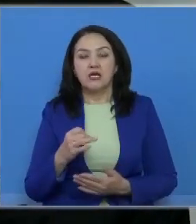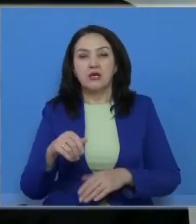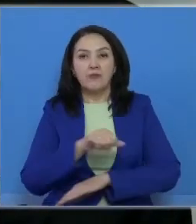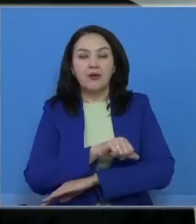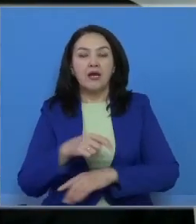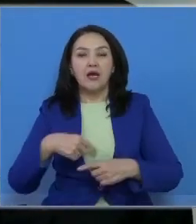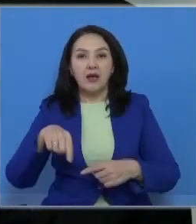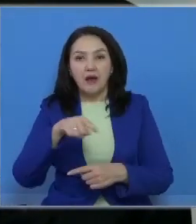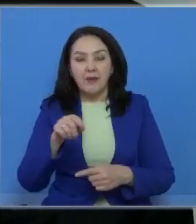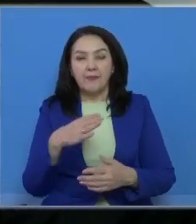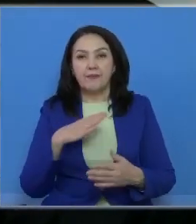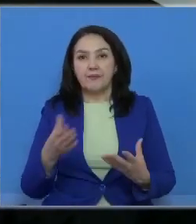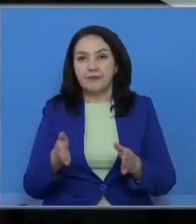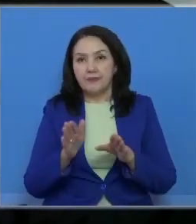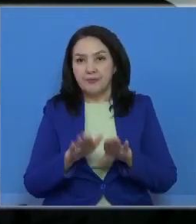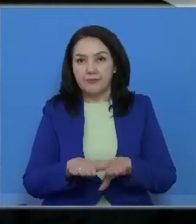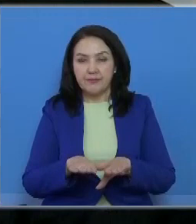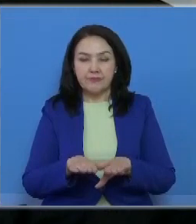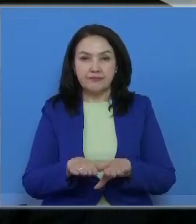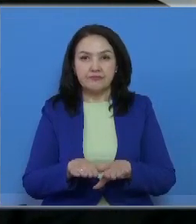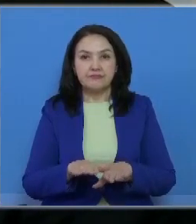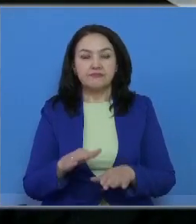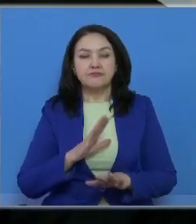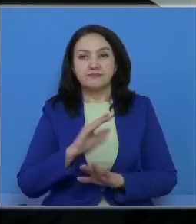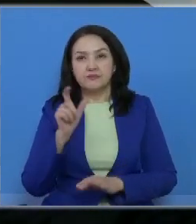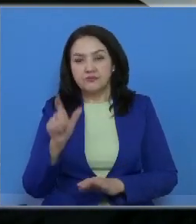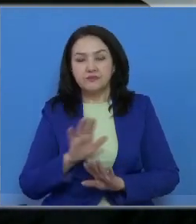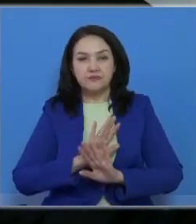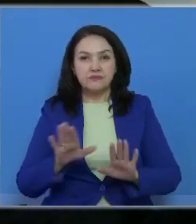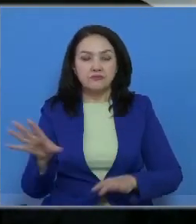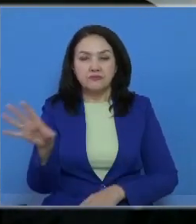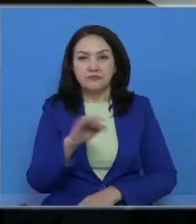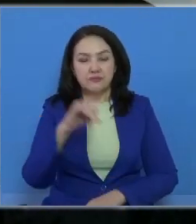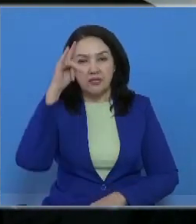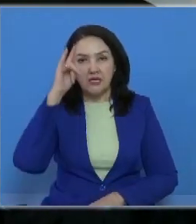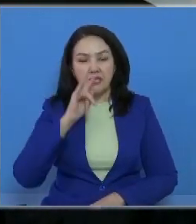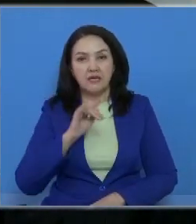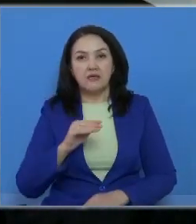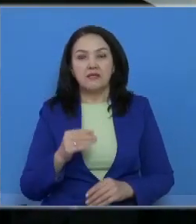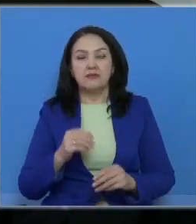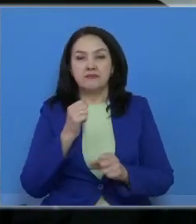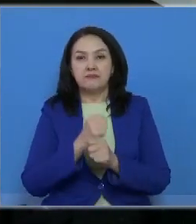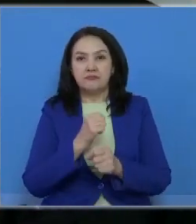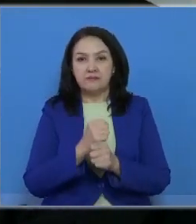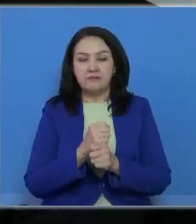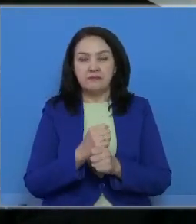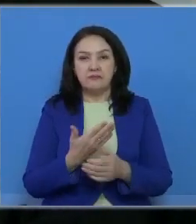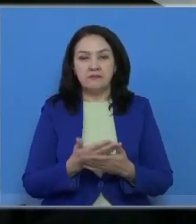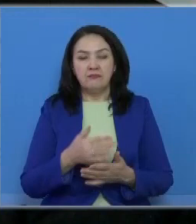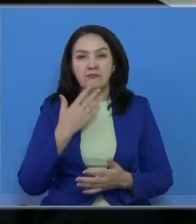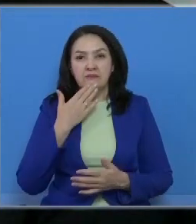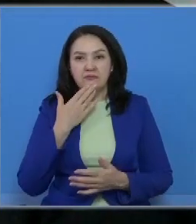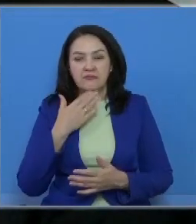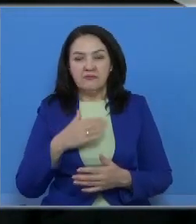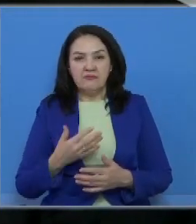шеңбердегі, аймақтық ауқымдағы тұлға емес. Бұл бүкіл қазаққа еңбегі сіңген және қазақ